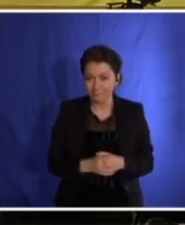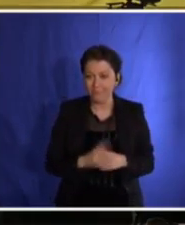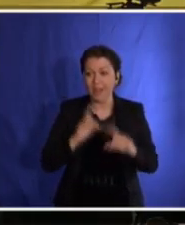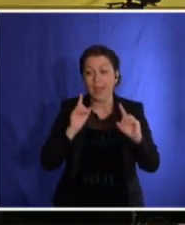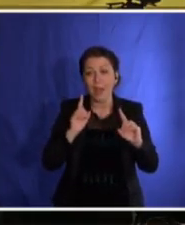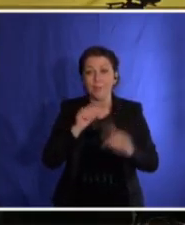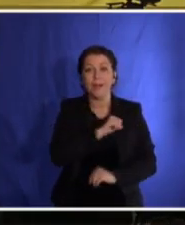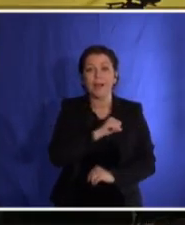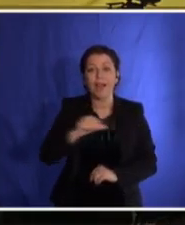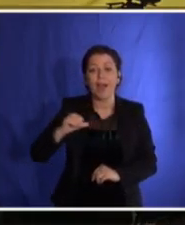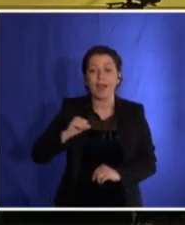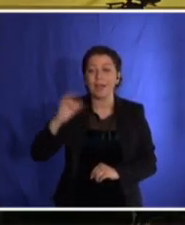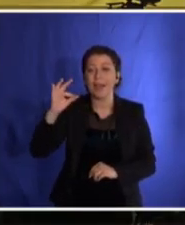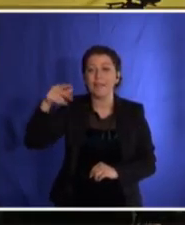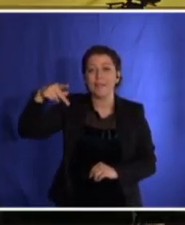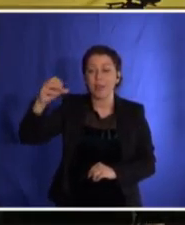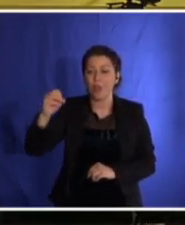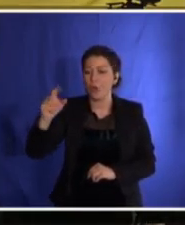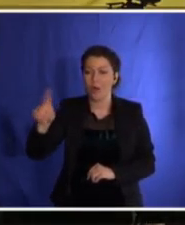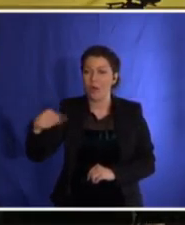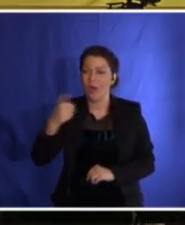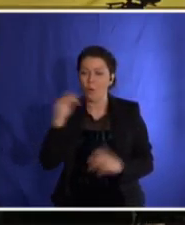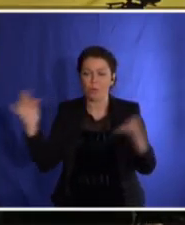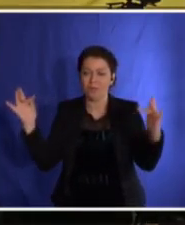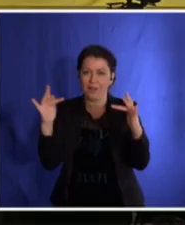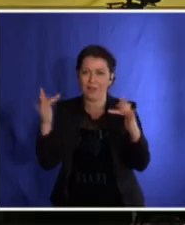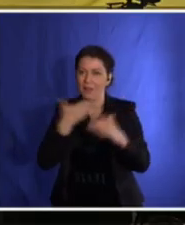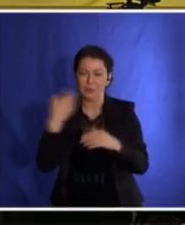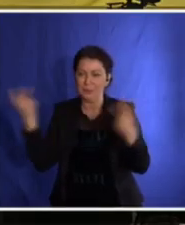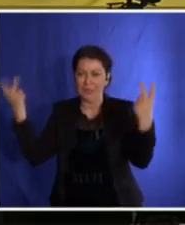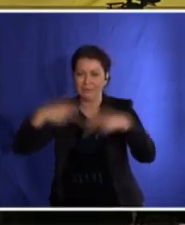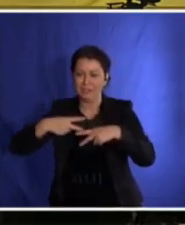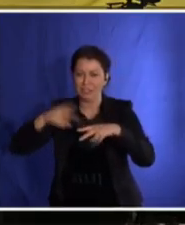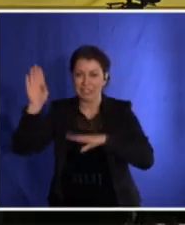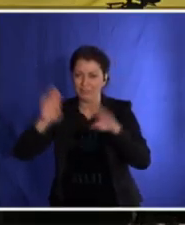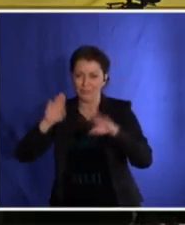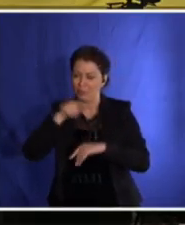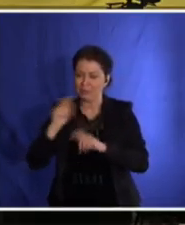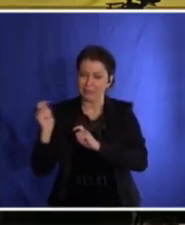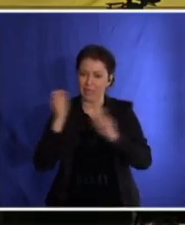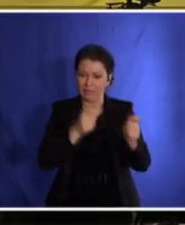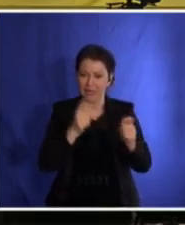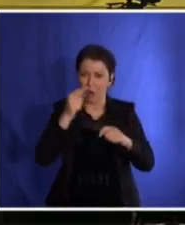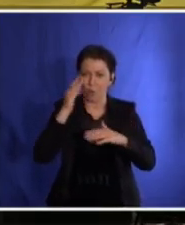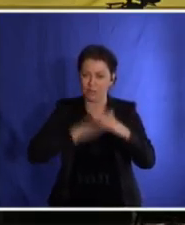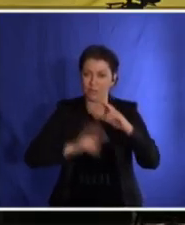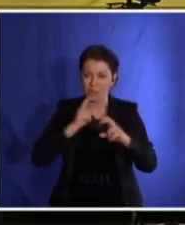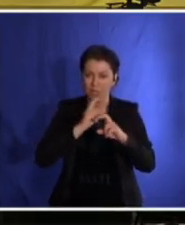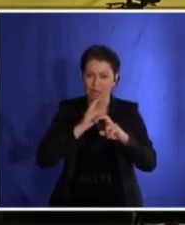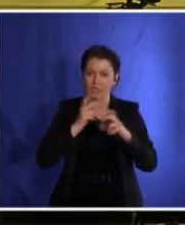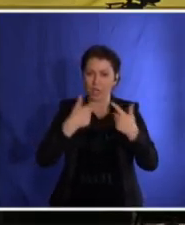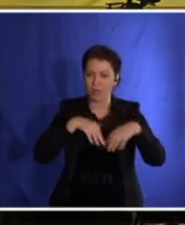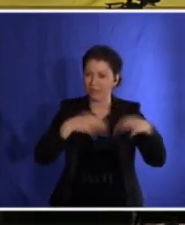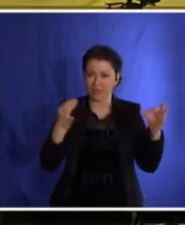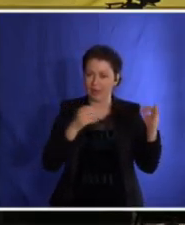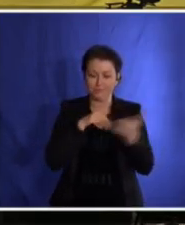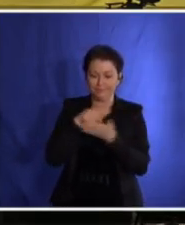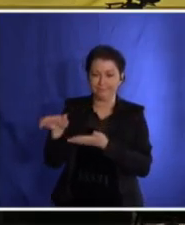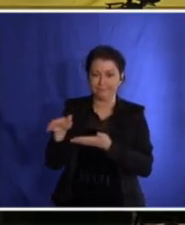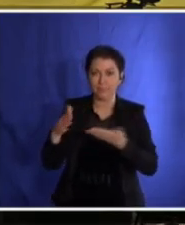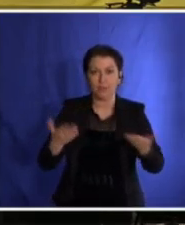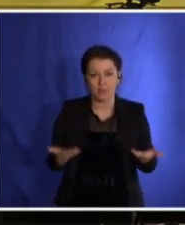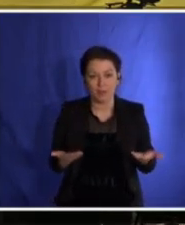FPÖ auch nicht dafür gestimmt, für diesen Antrag im Niederösterreichischen Landtag. Und